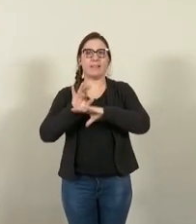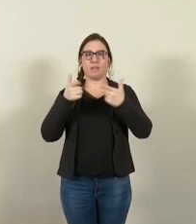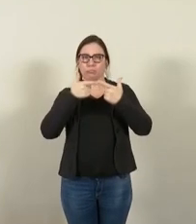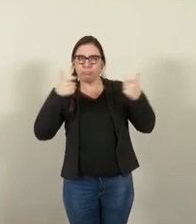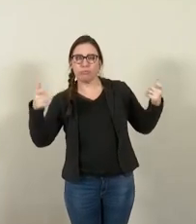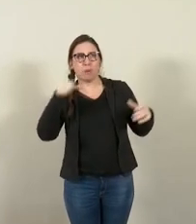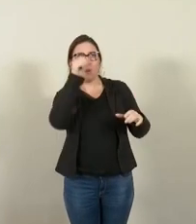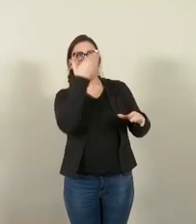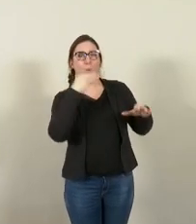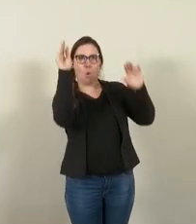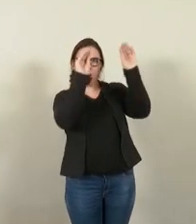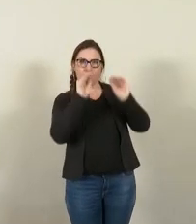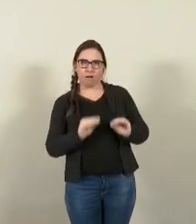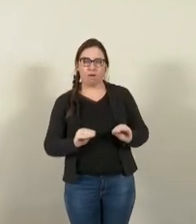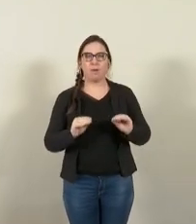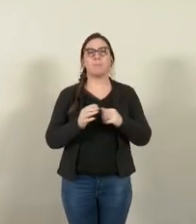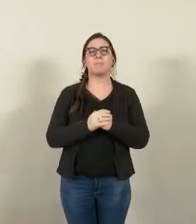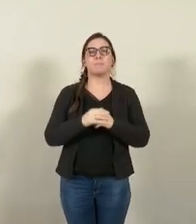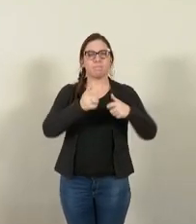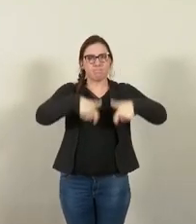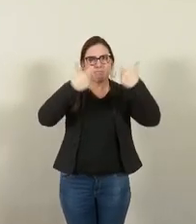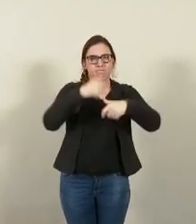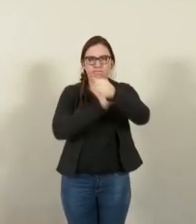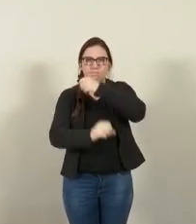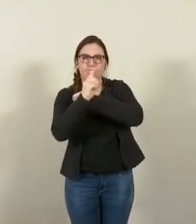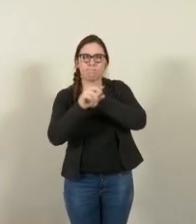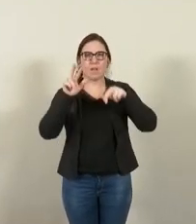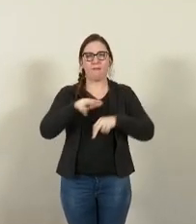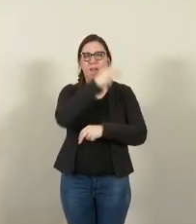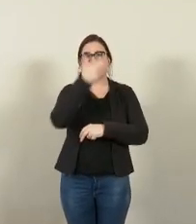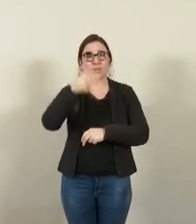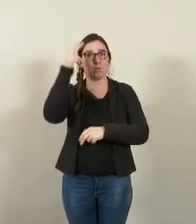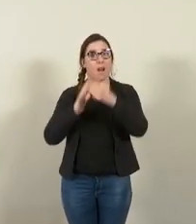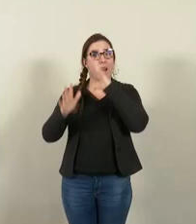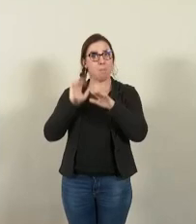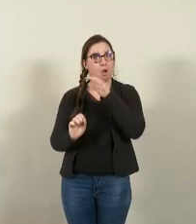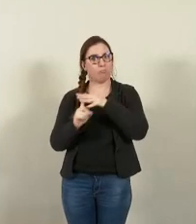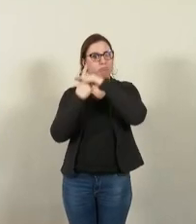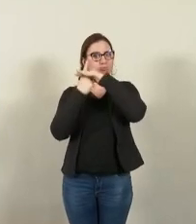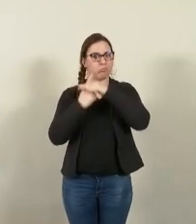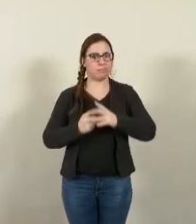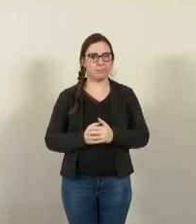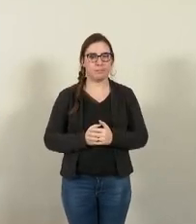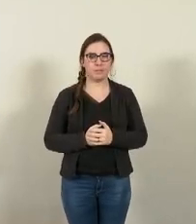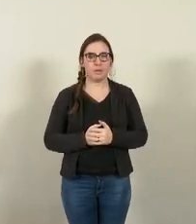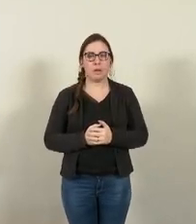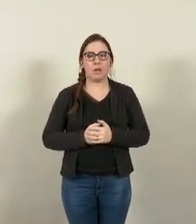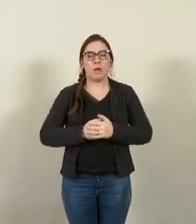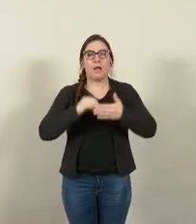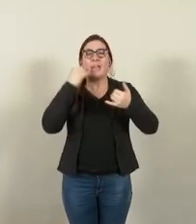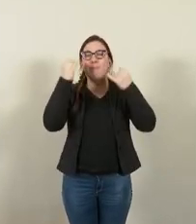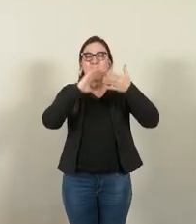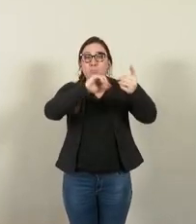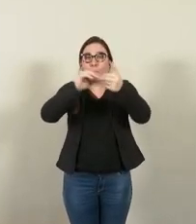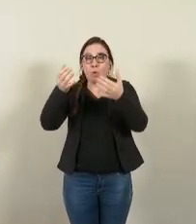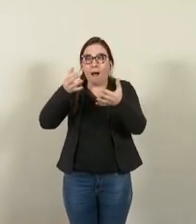l'Urbanisme préoccupation pour le logement précurseur sur le plan national à l'époque si les murs pouvaient parler il